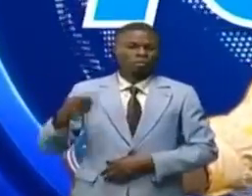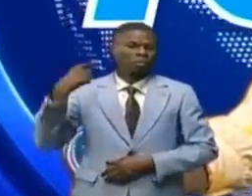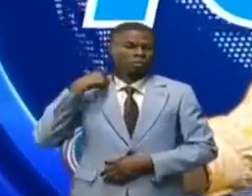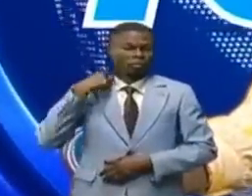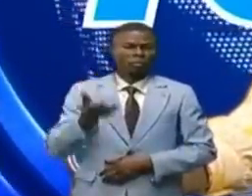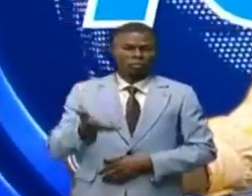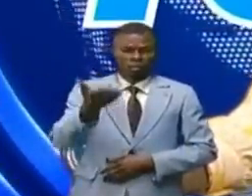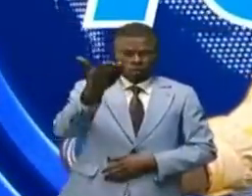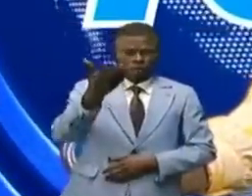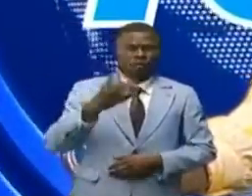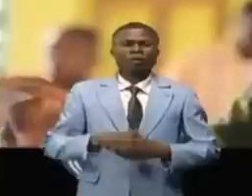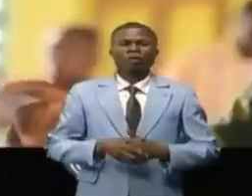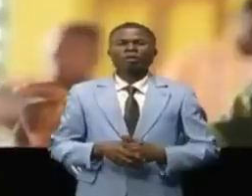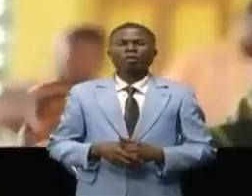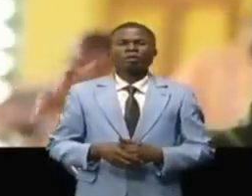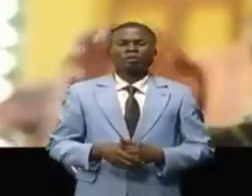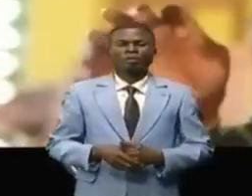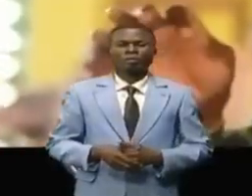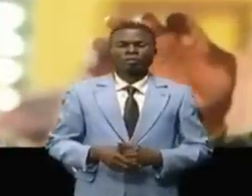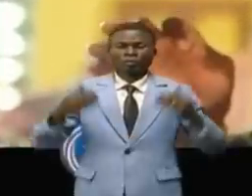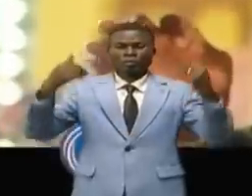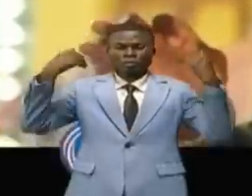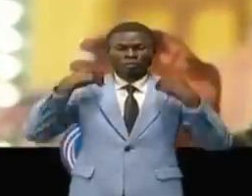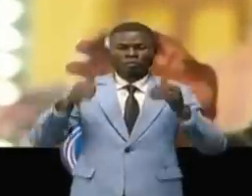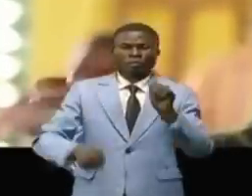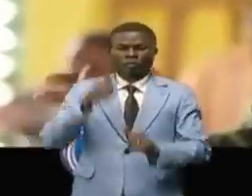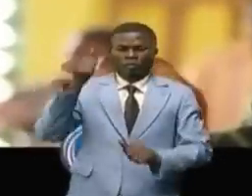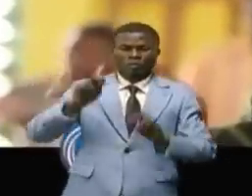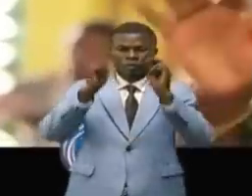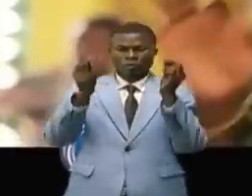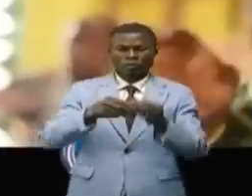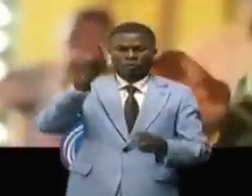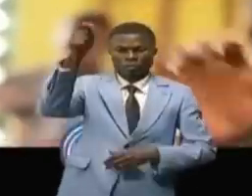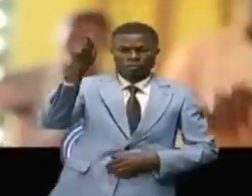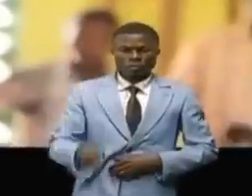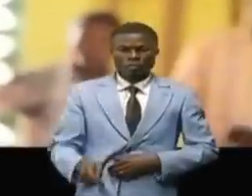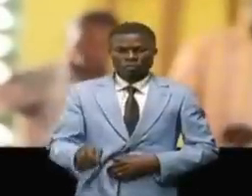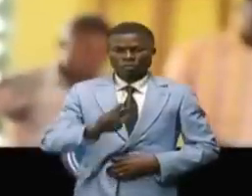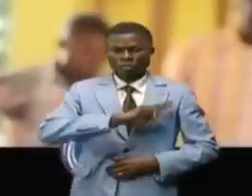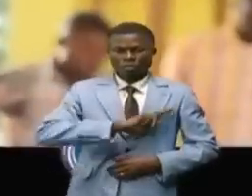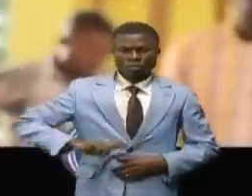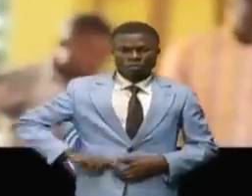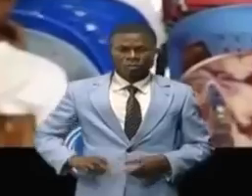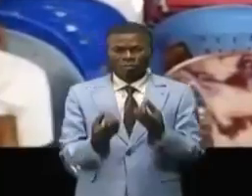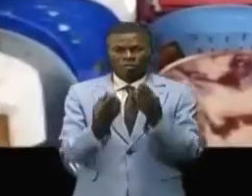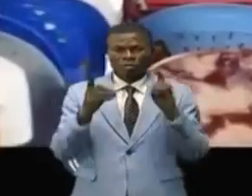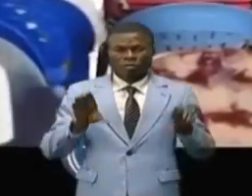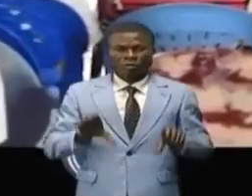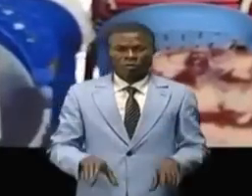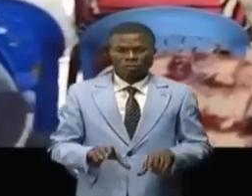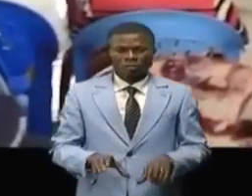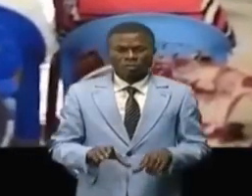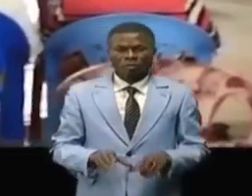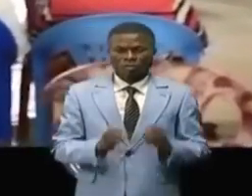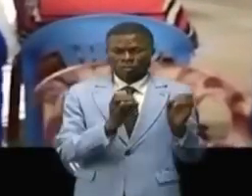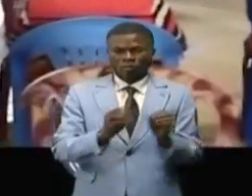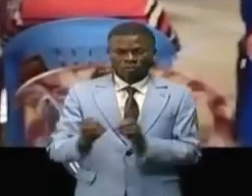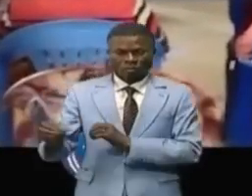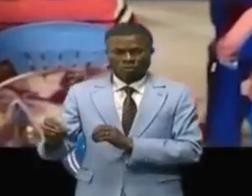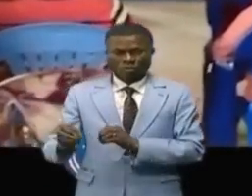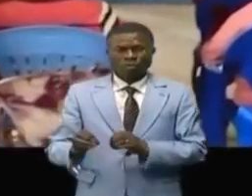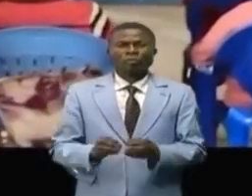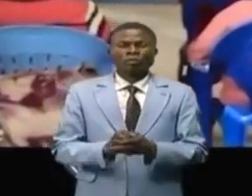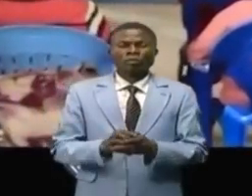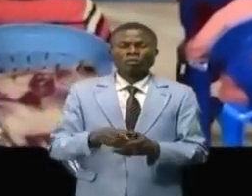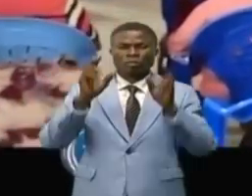national regardez commandant 11e région militaire des forces armées de la République démocratique du Congo a tenu cette semaine dans